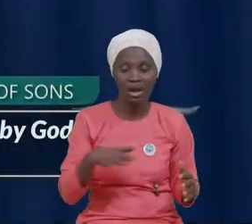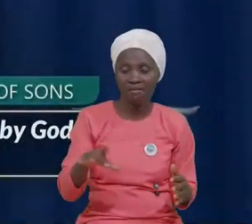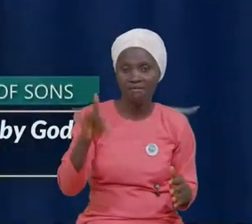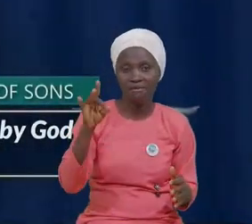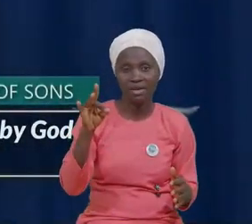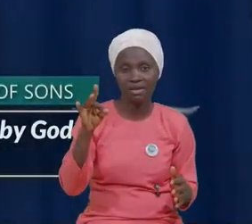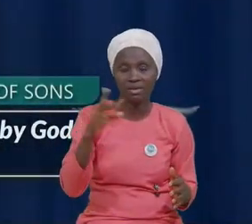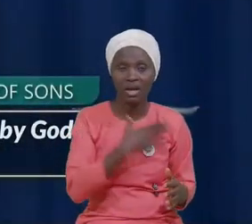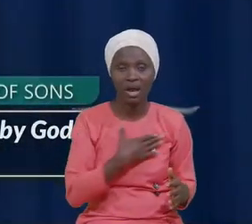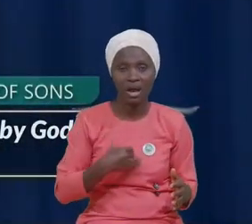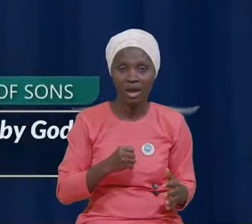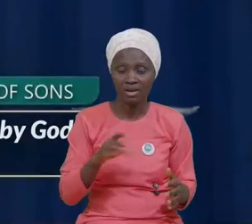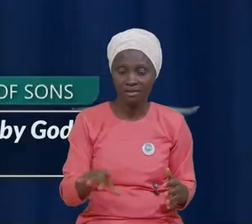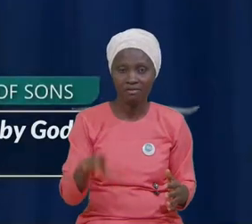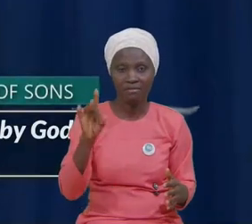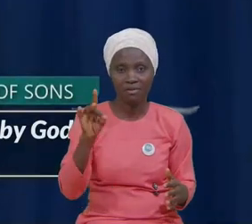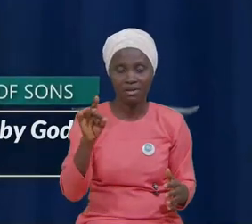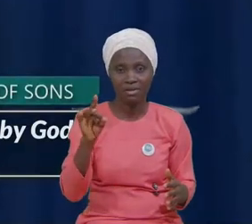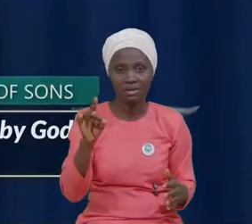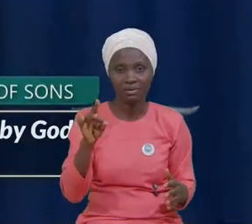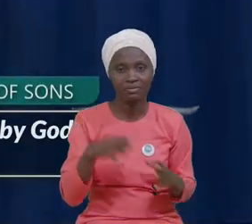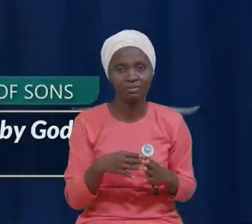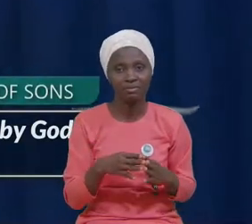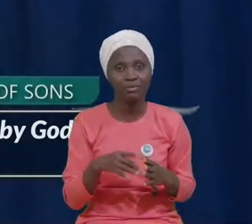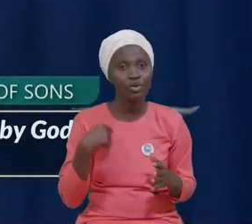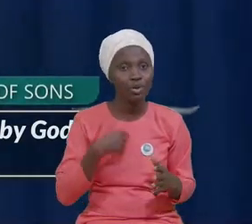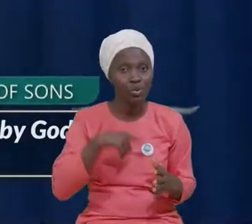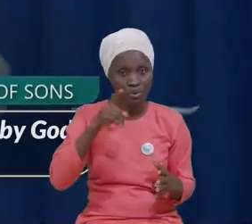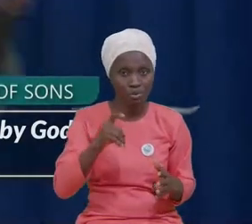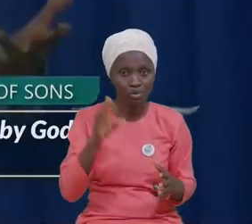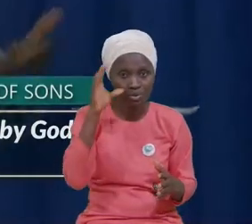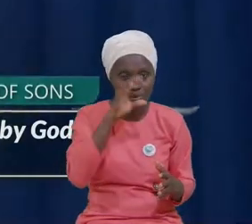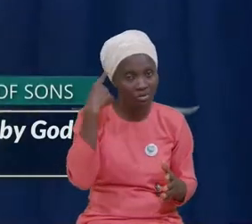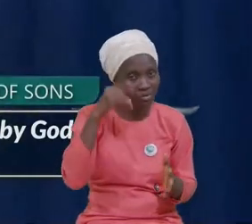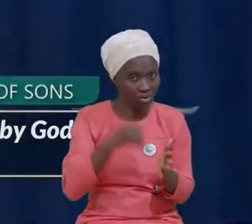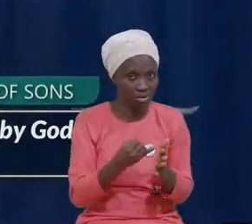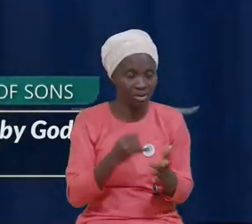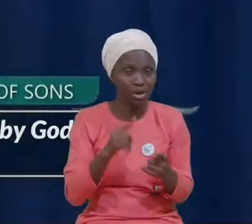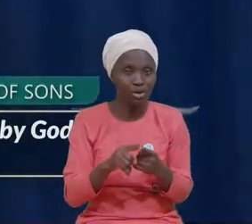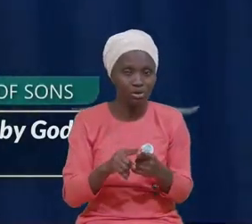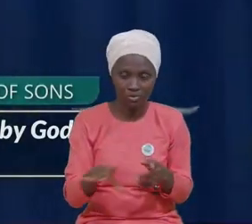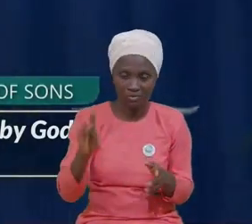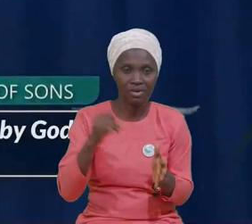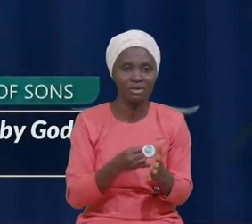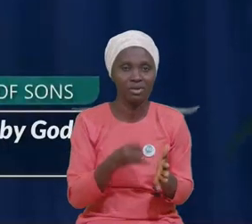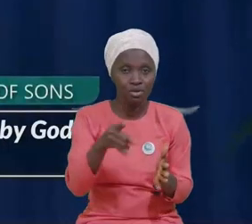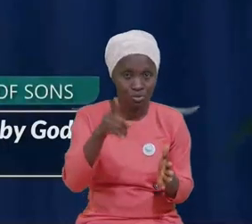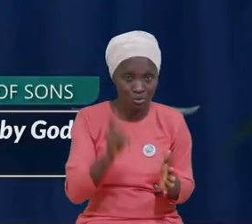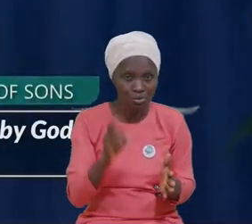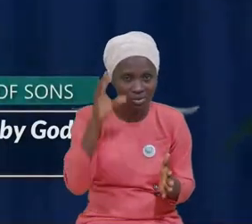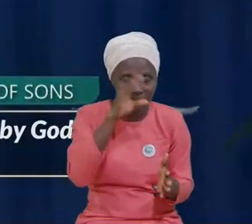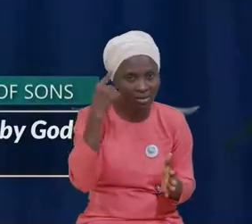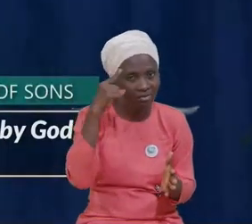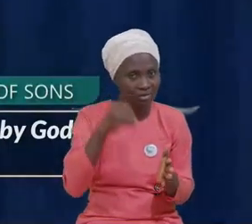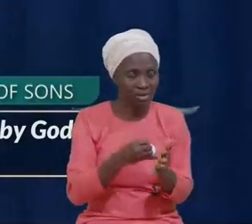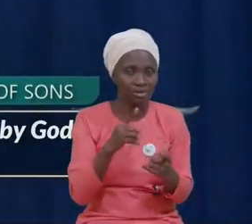Et de trouver grâce, et de trouver grâce. Cherche, cherche ça, tu vas trouver. Tu dois chercher afin